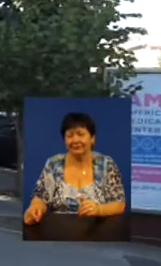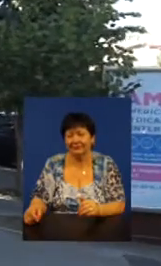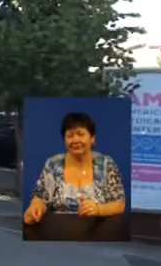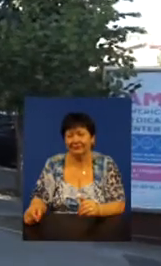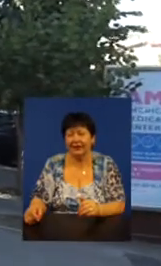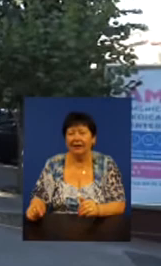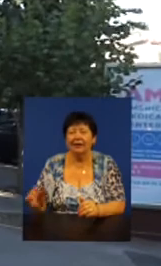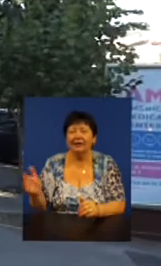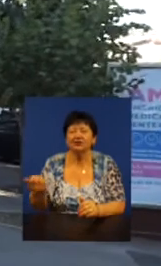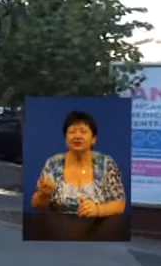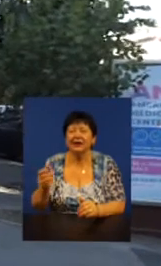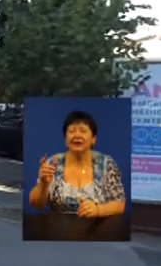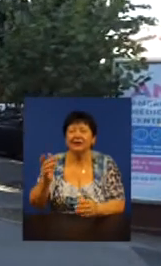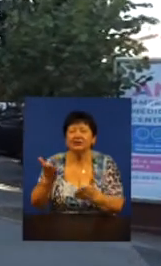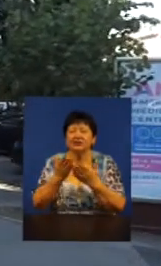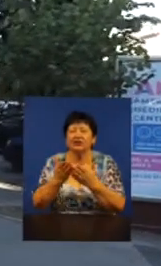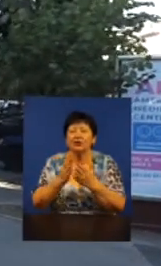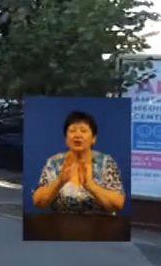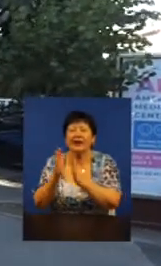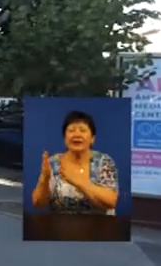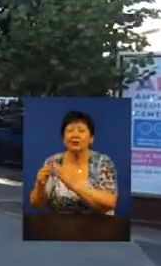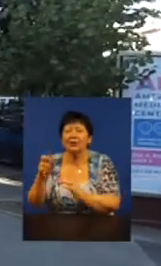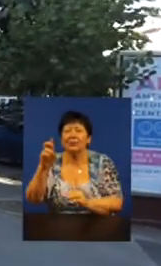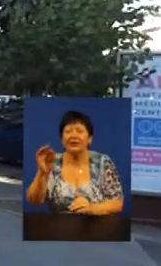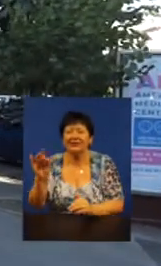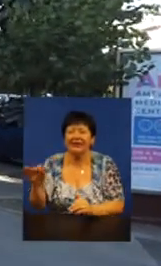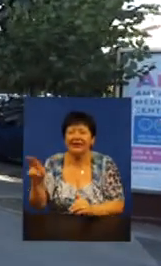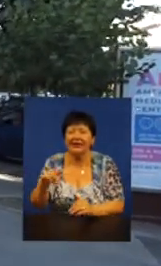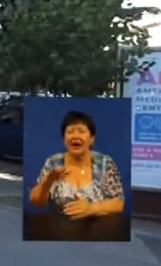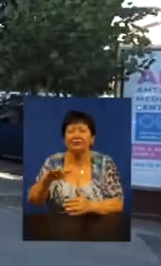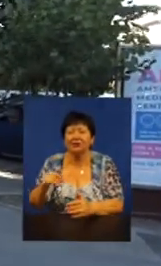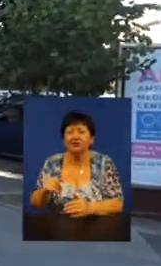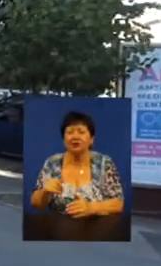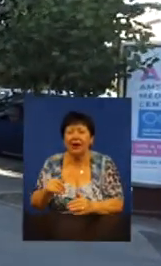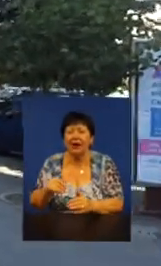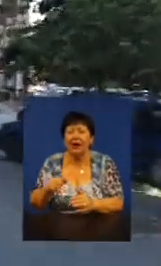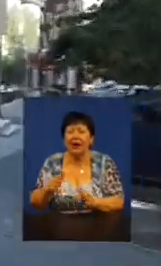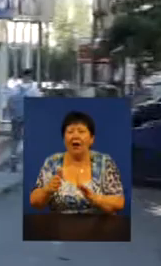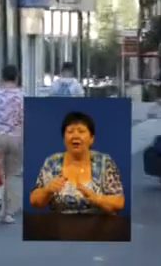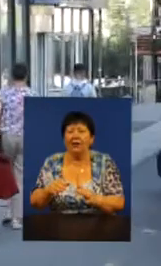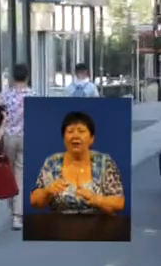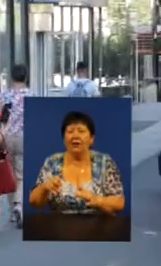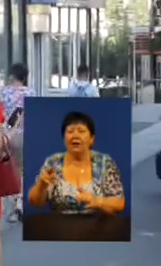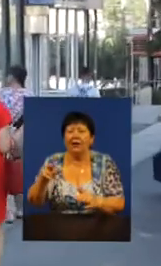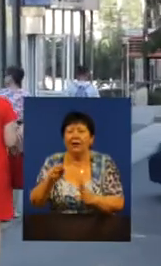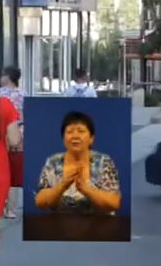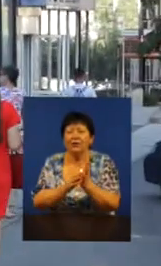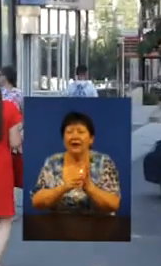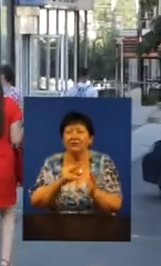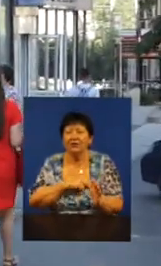La solicitarea cititorilor, librăria Bestseller a prelungit programul de lucru cu o oră seara, până